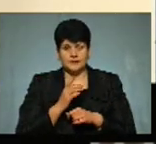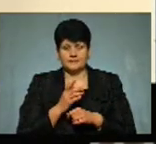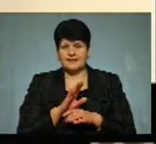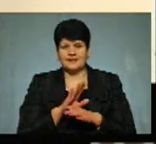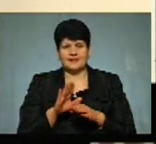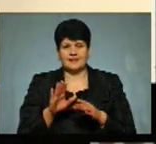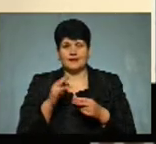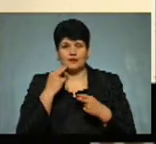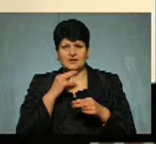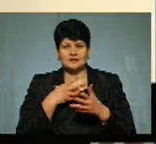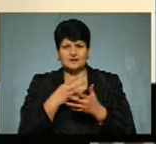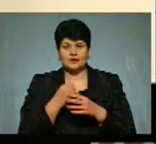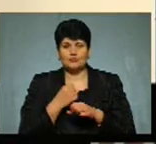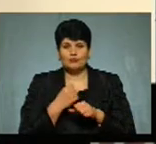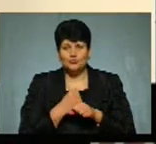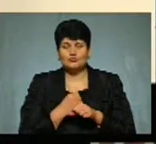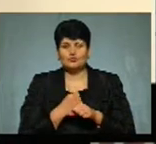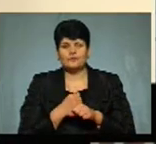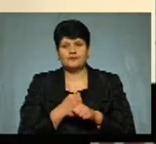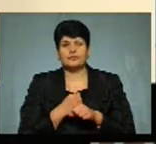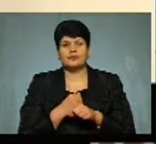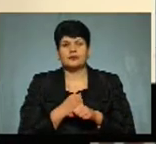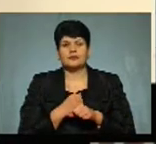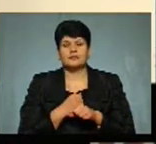не вдосконалили свою роботу, процес своєї роботи і